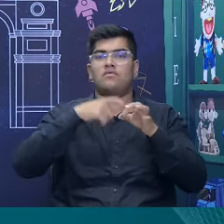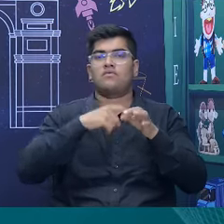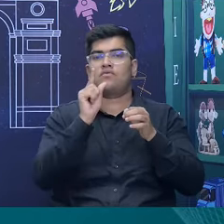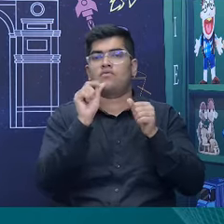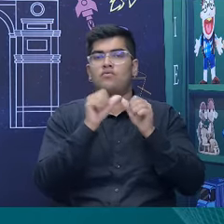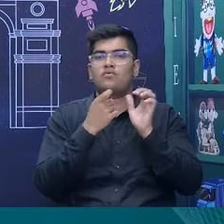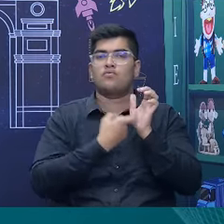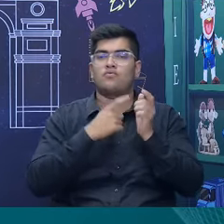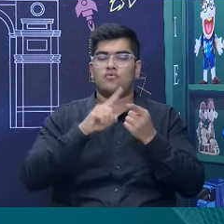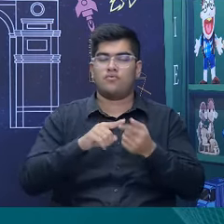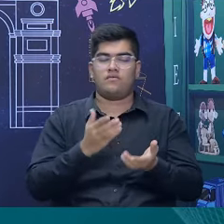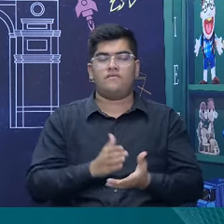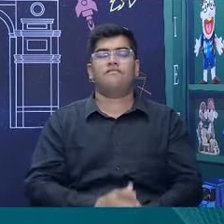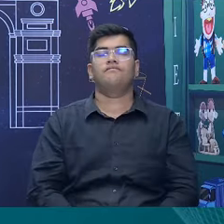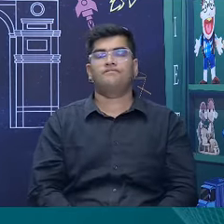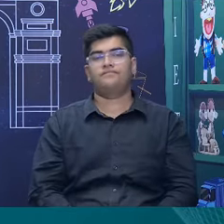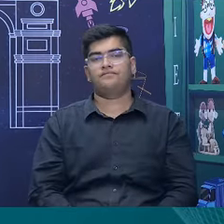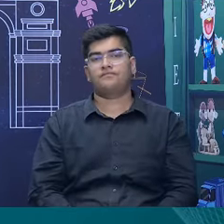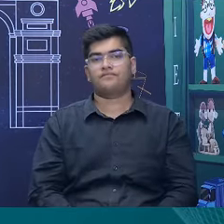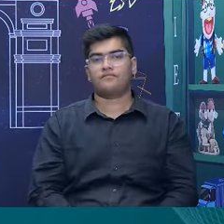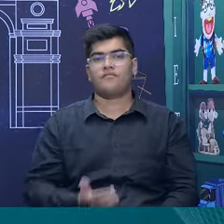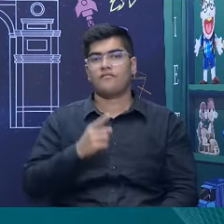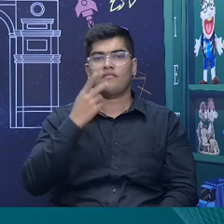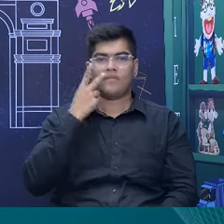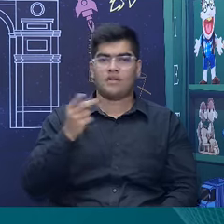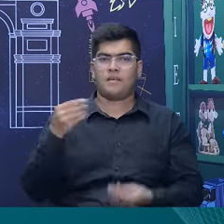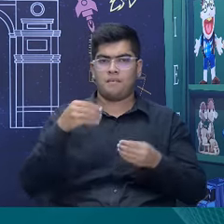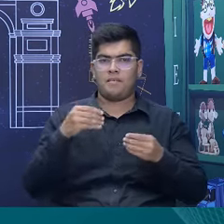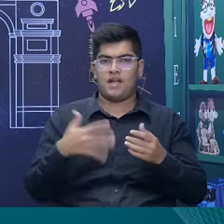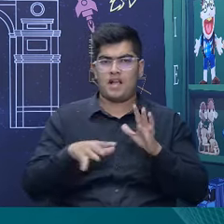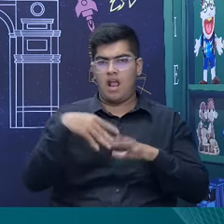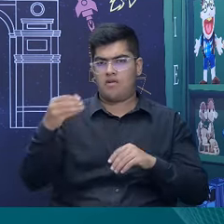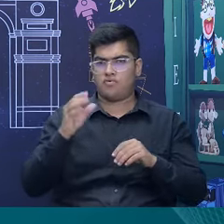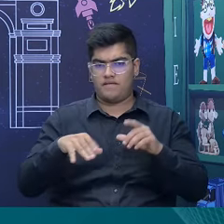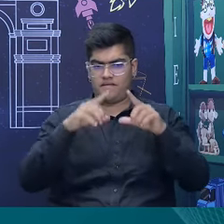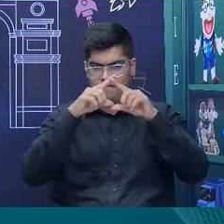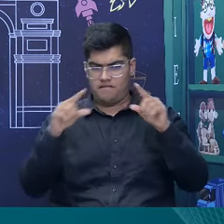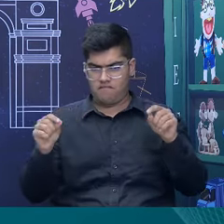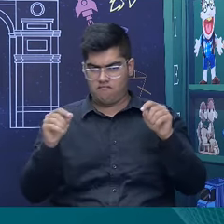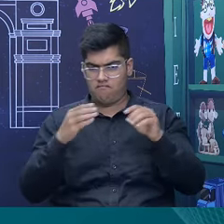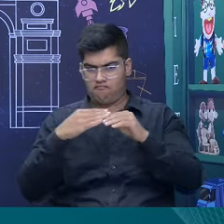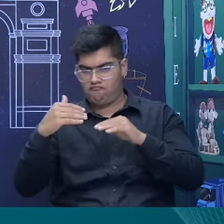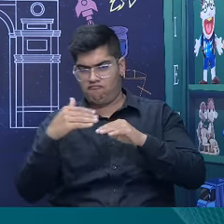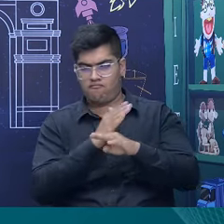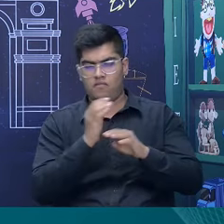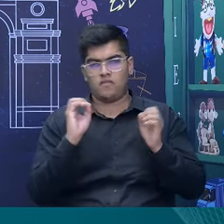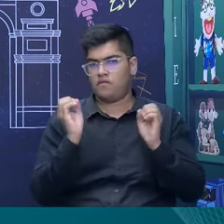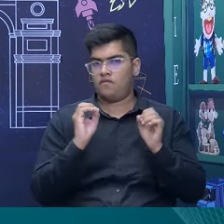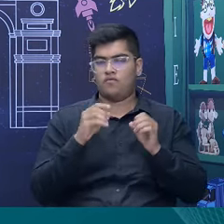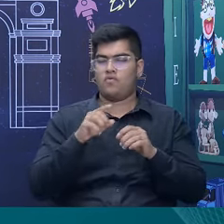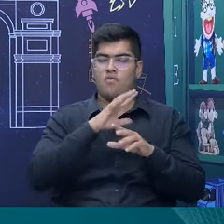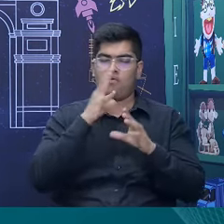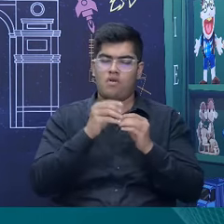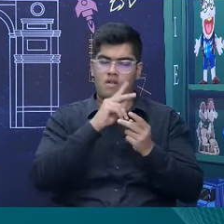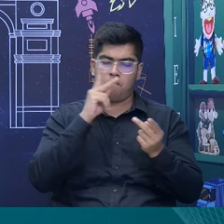हूं आप महसूस करके बताइएगा कि ये जो कागज है क्या ये कहीं से बाहर निकल रहा है नहीं मैम आपने जो बनाया वो